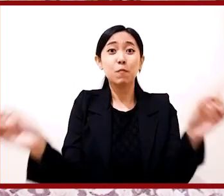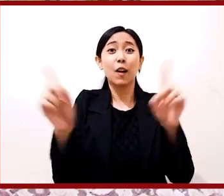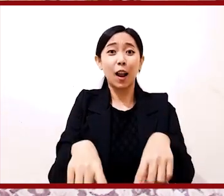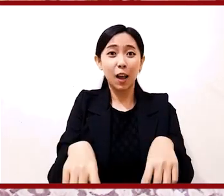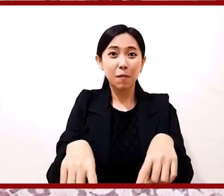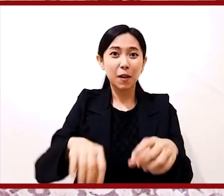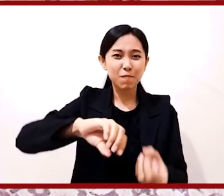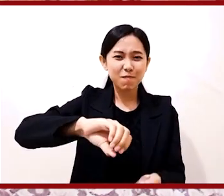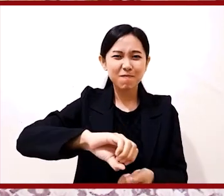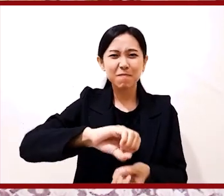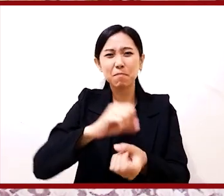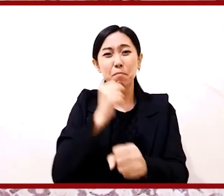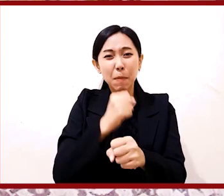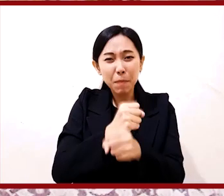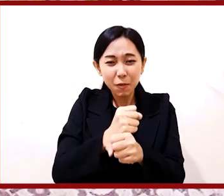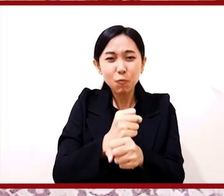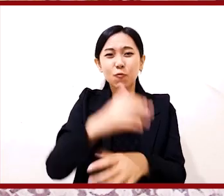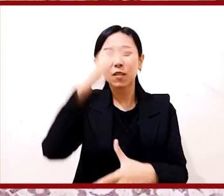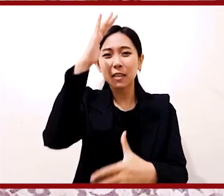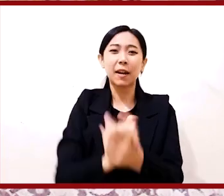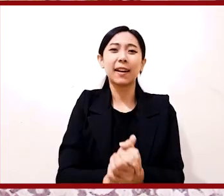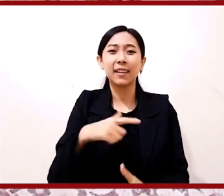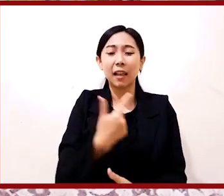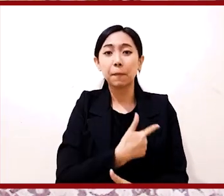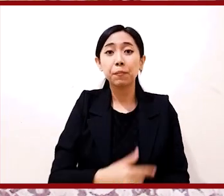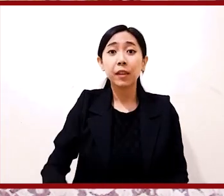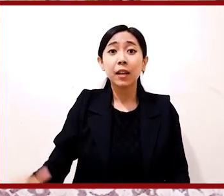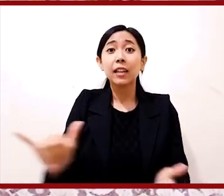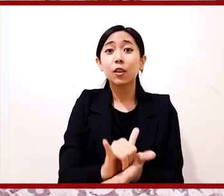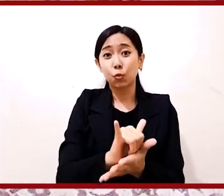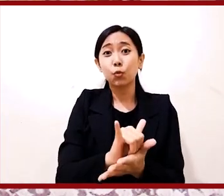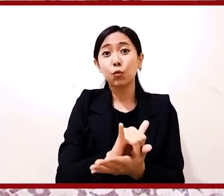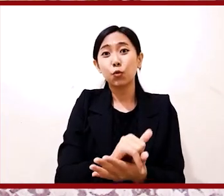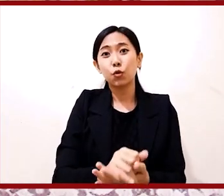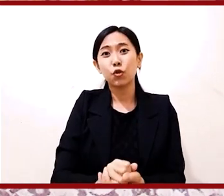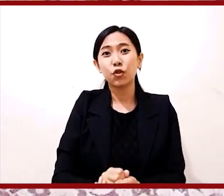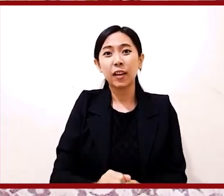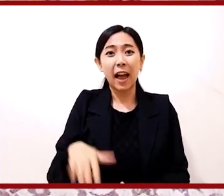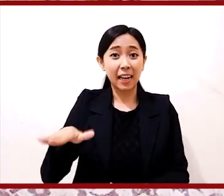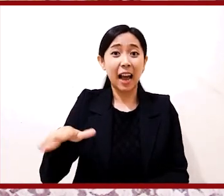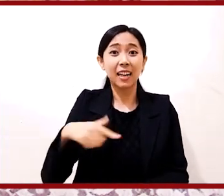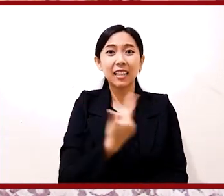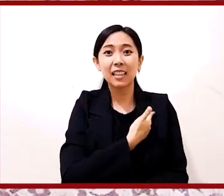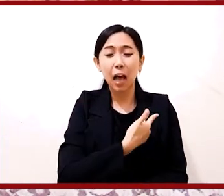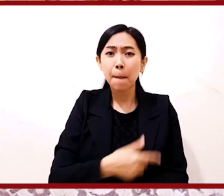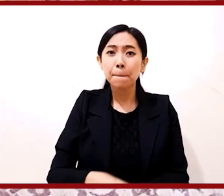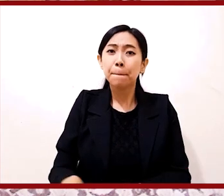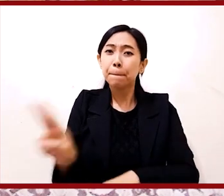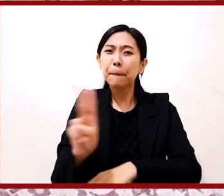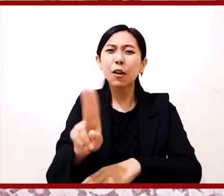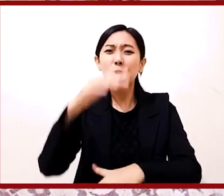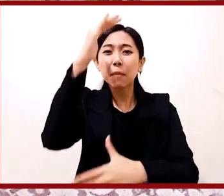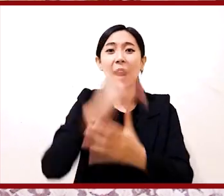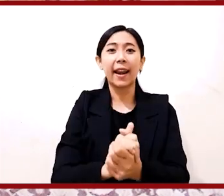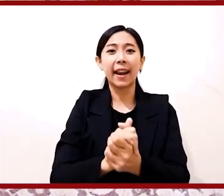itu membentuk dan mengukuhkan iman kita. Dan inilah yang dibutuhkan oleh anak-anak kita.